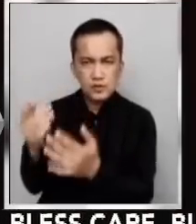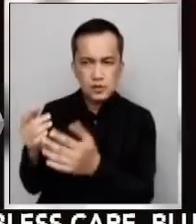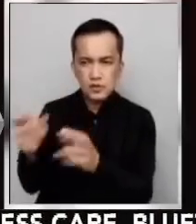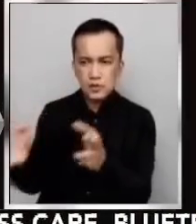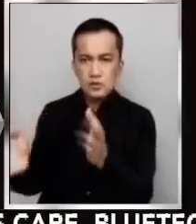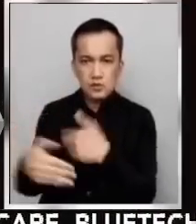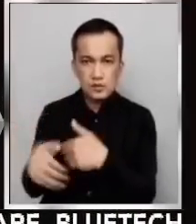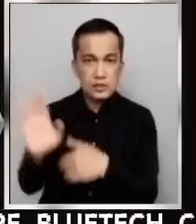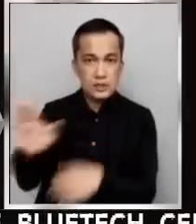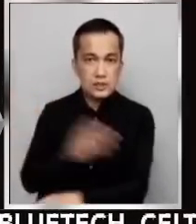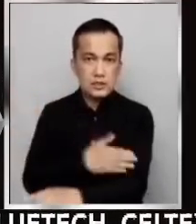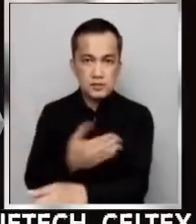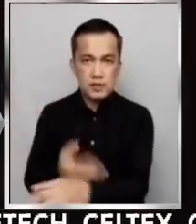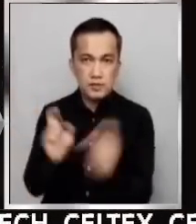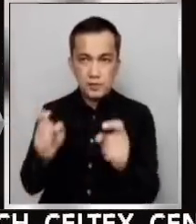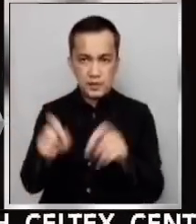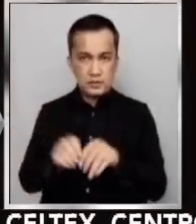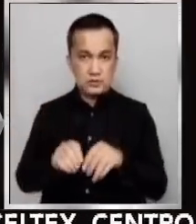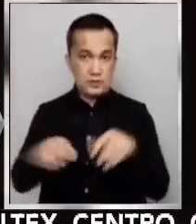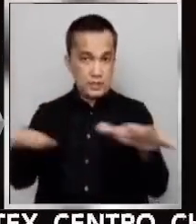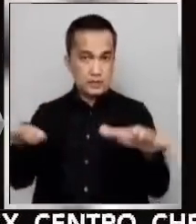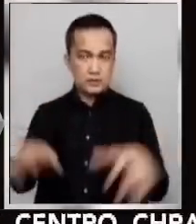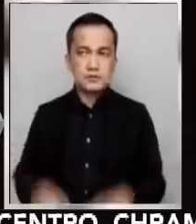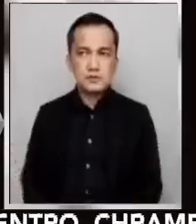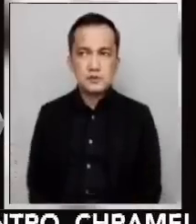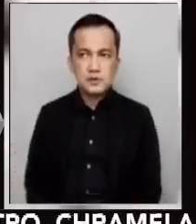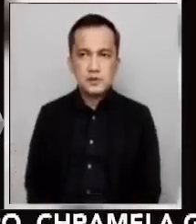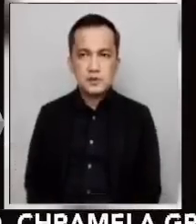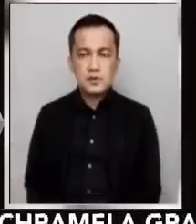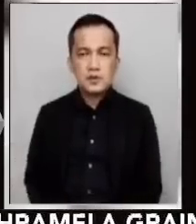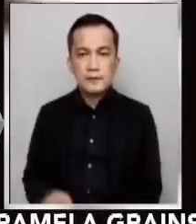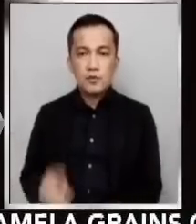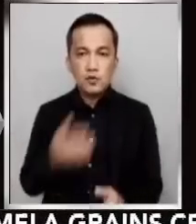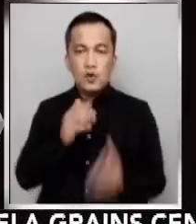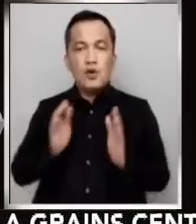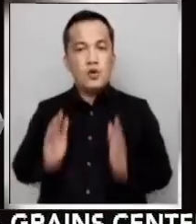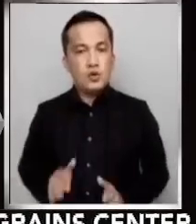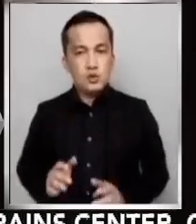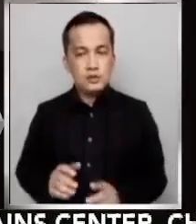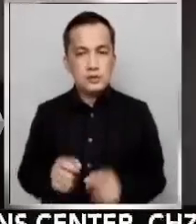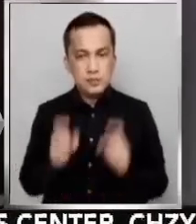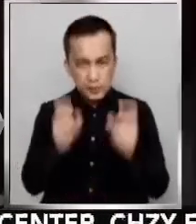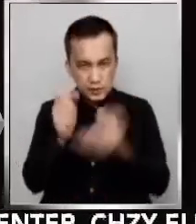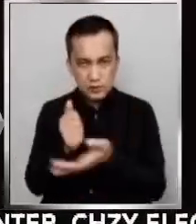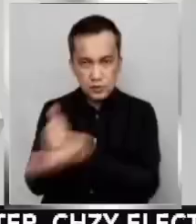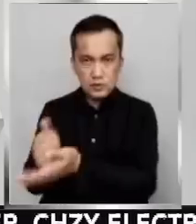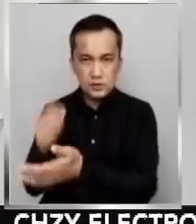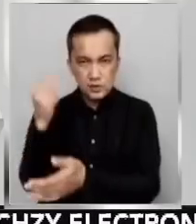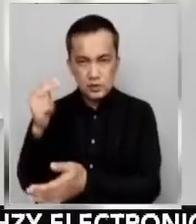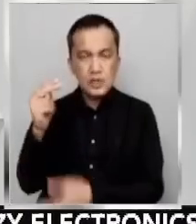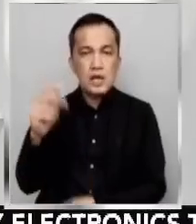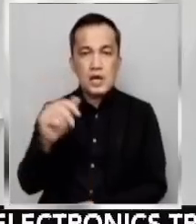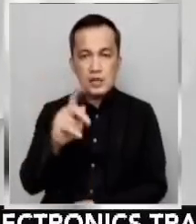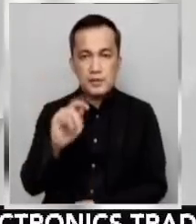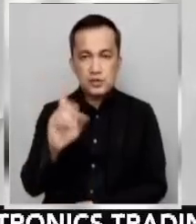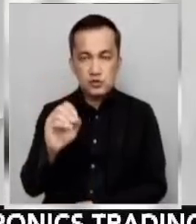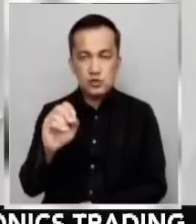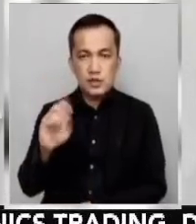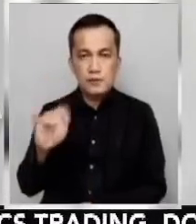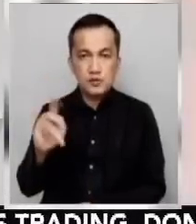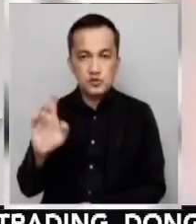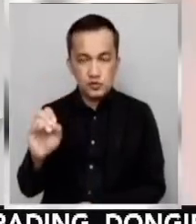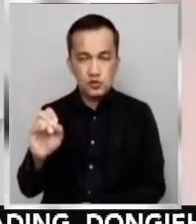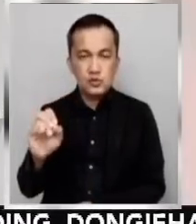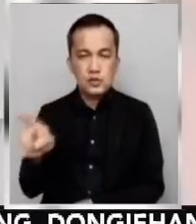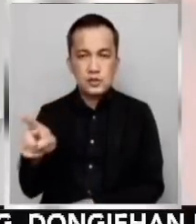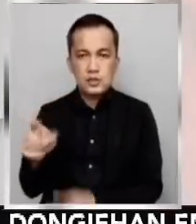na mabilis umanong kumalat. Buti at dali-dali silang tinulungan ng pamangking si Armando Ambrosio Jr. Ligtas silang nakalabas ng